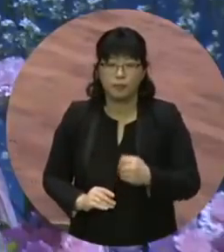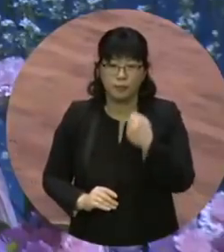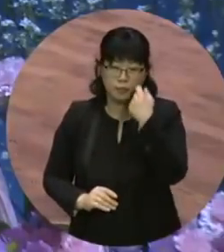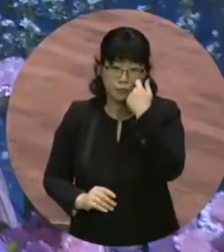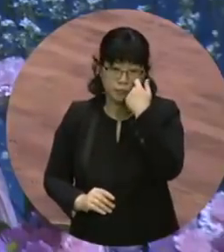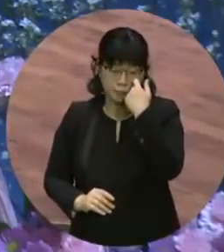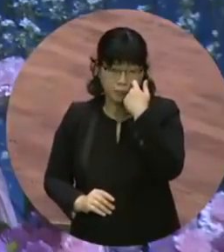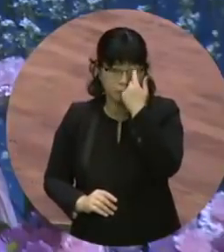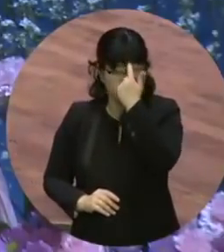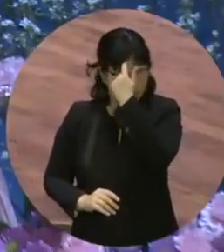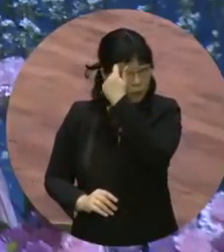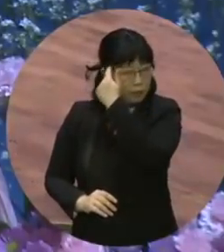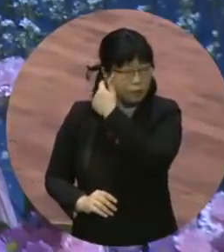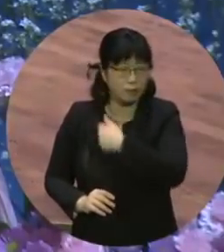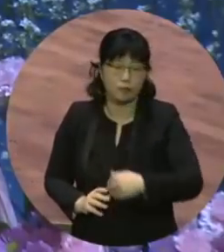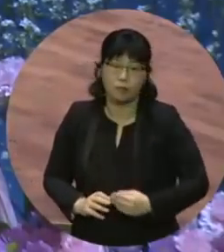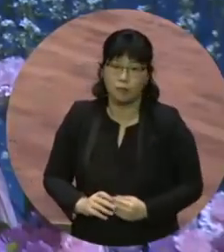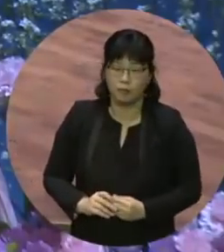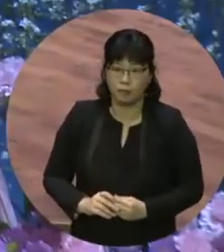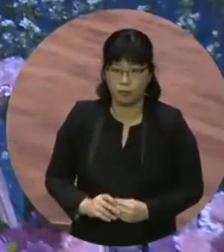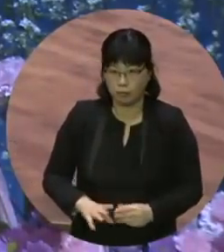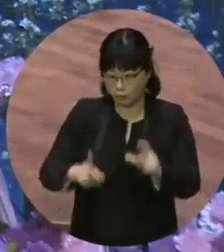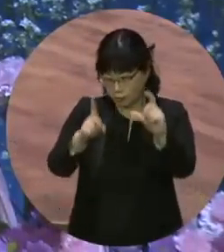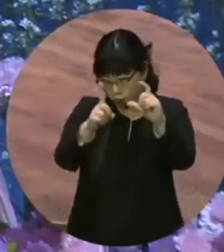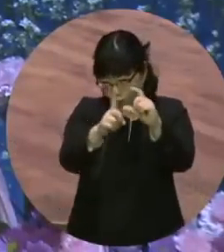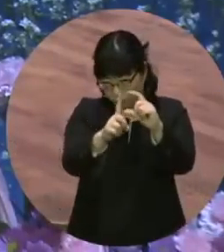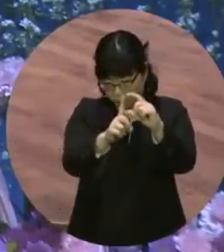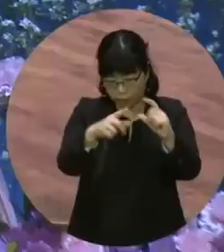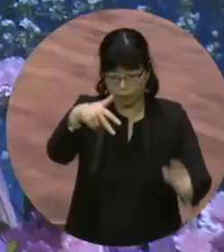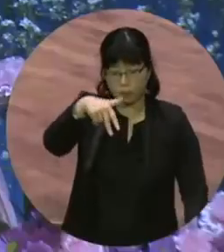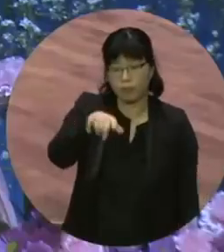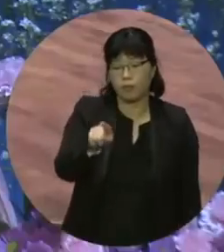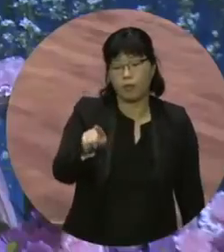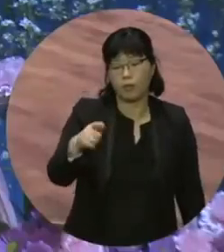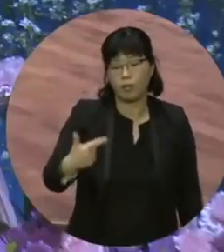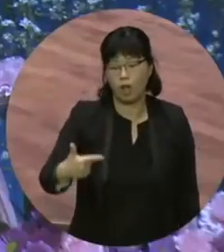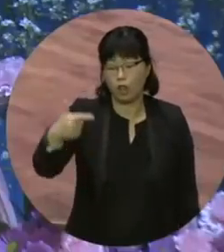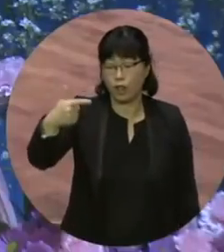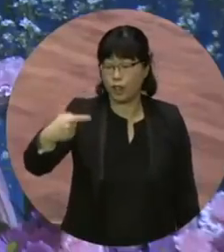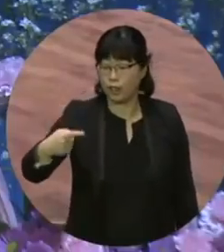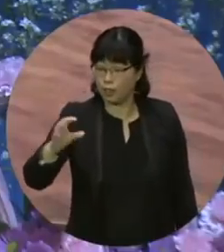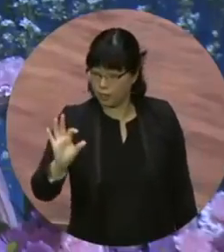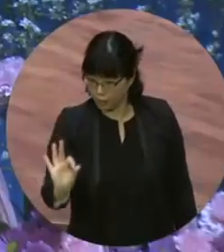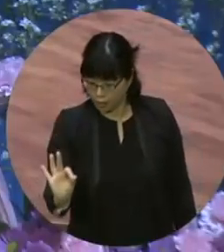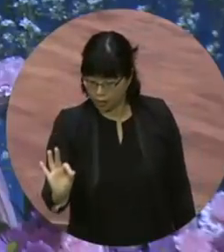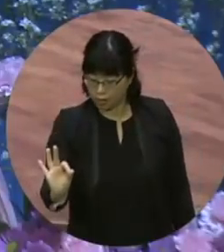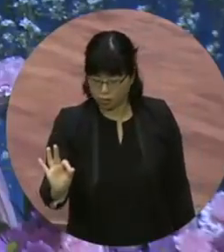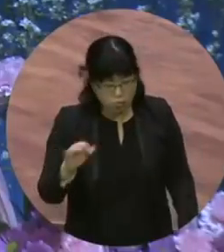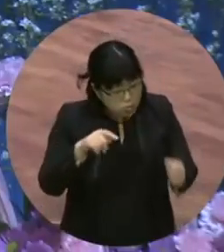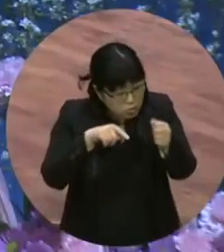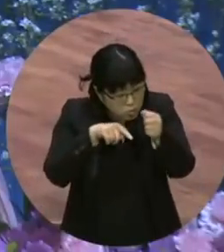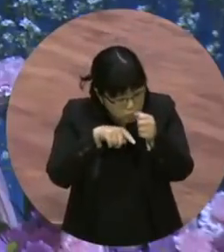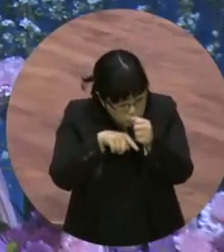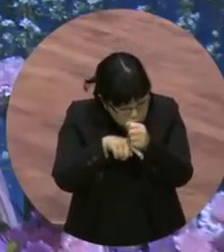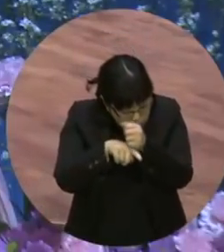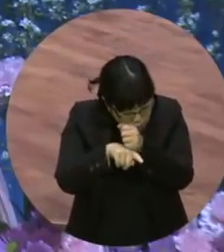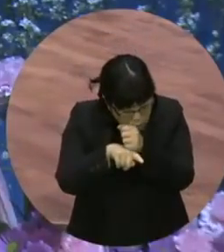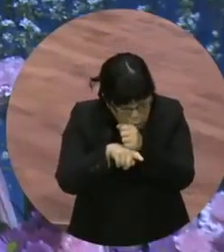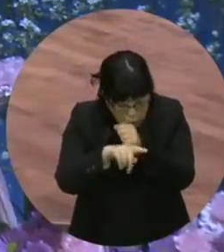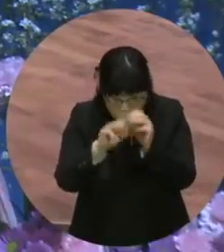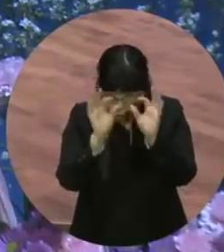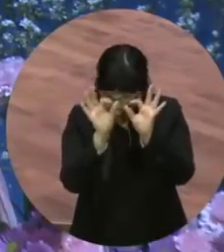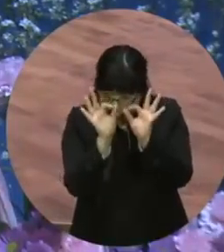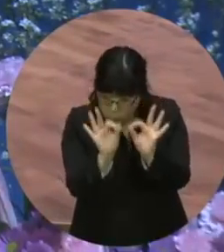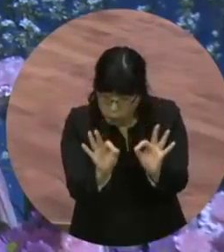그런데 전능하신 하나님을 의미하는 엘사다이라고 하는 이 어원을 보면요, 이런